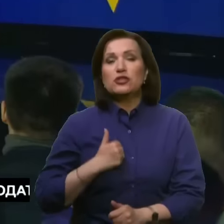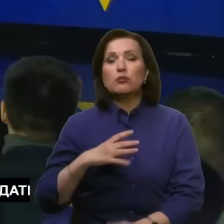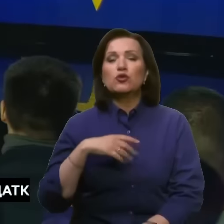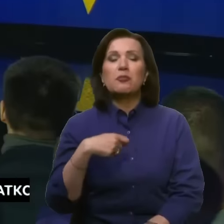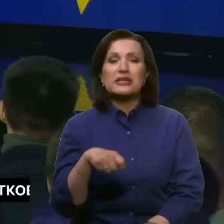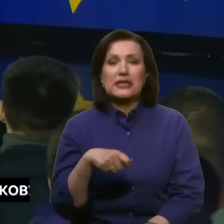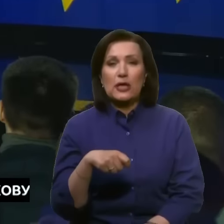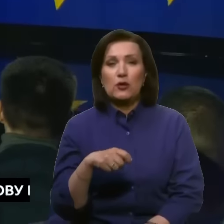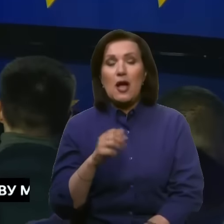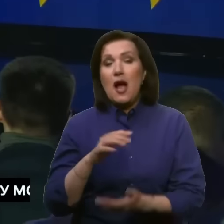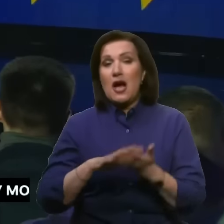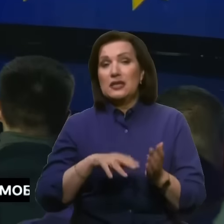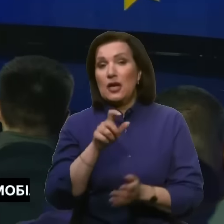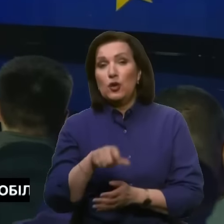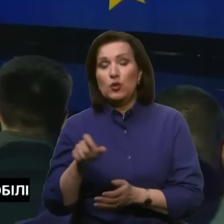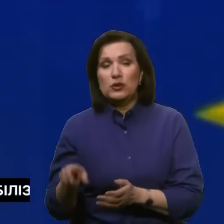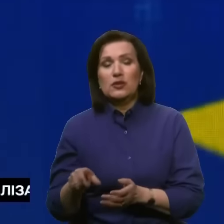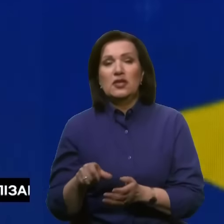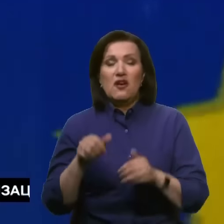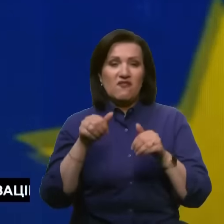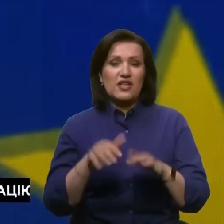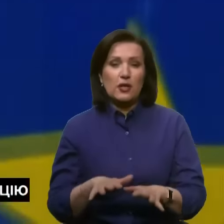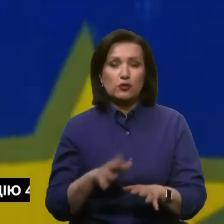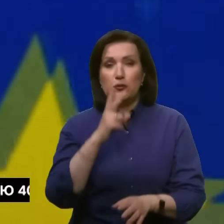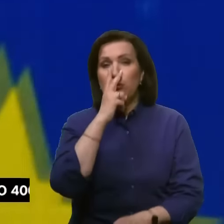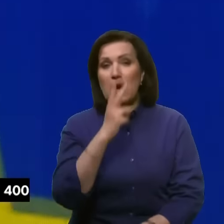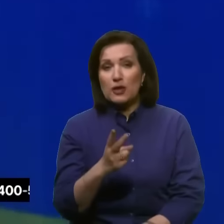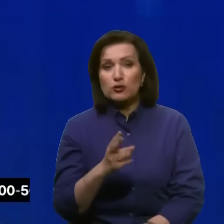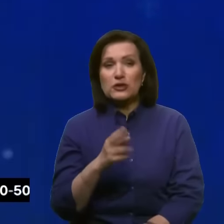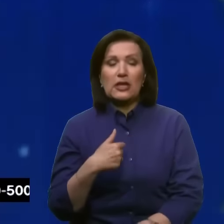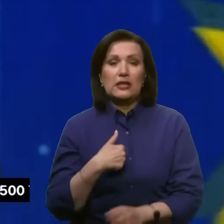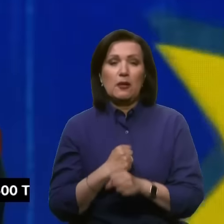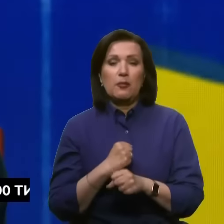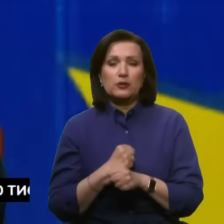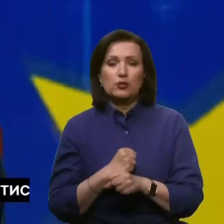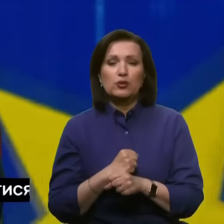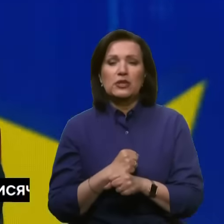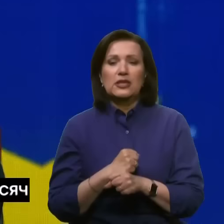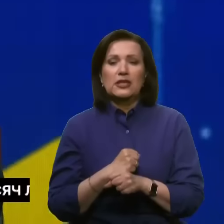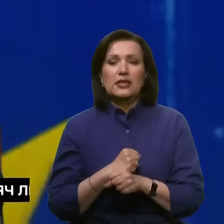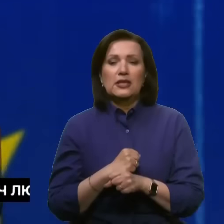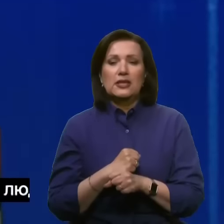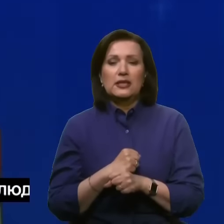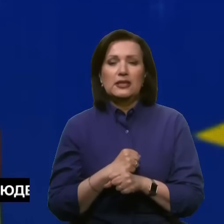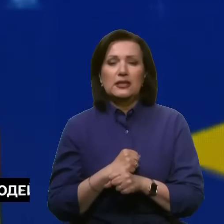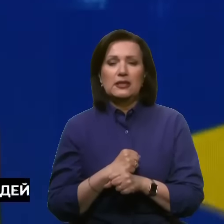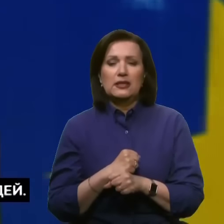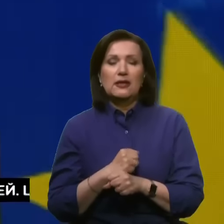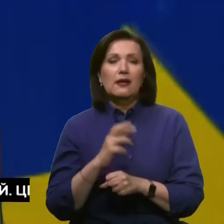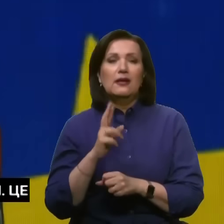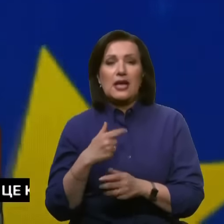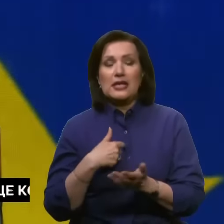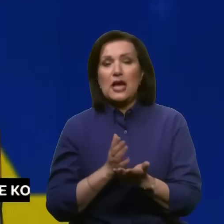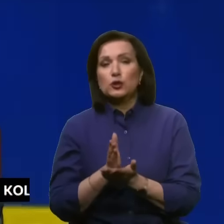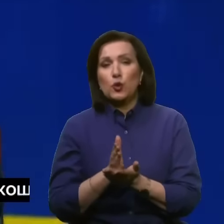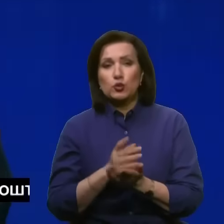бути президентом. А там далі люди вирішують, люди бачать, як я працюю, як я